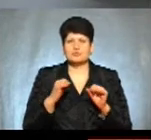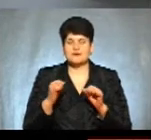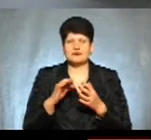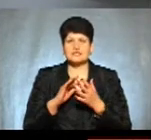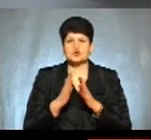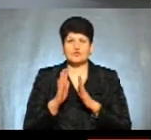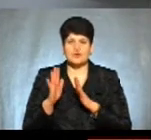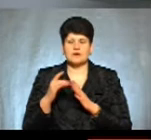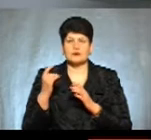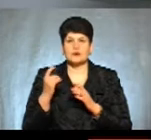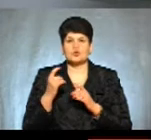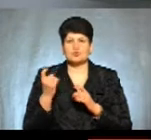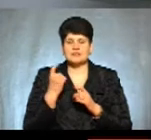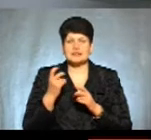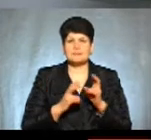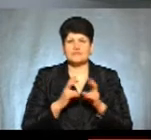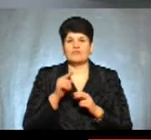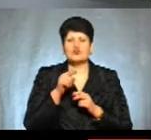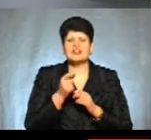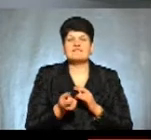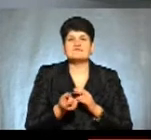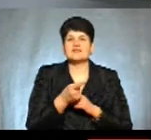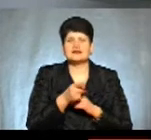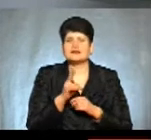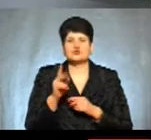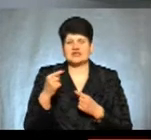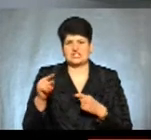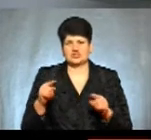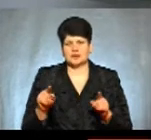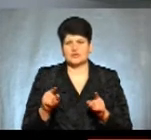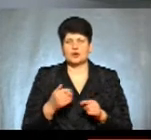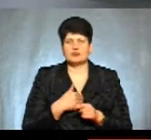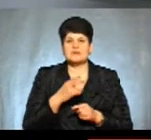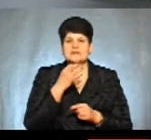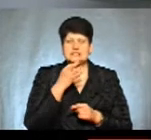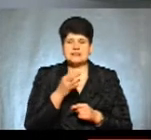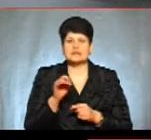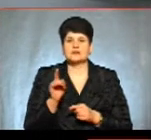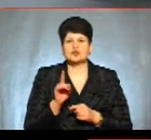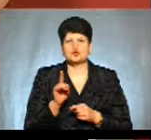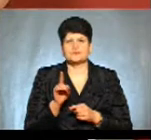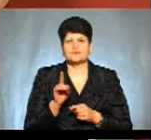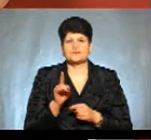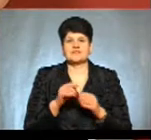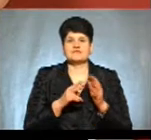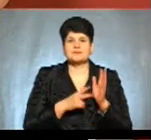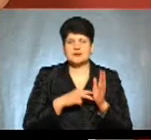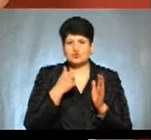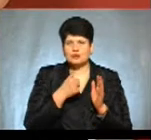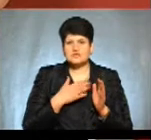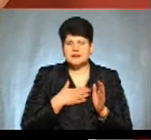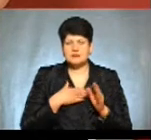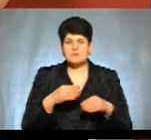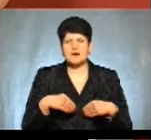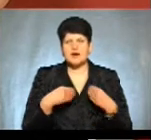лісогосподарських підприємств лісової охорони, що власне це вони виявили, а не будь-хто інший. І хотів сказати, що в 17-му році